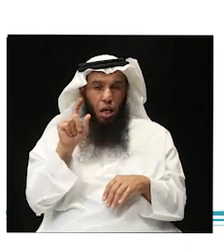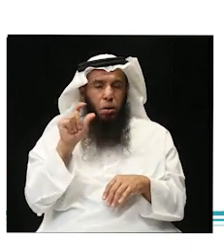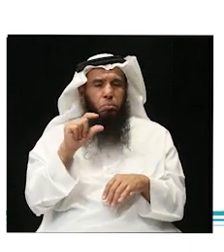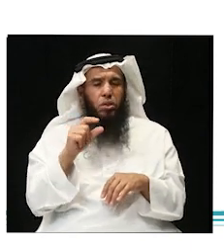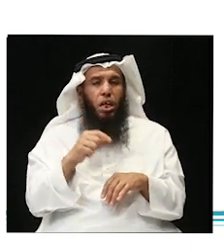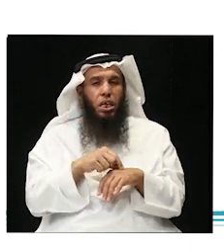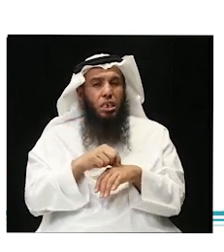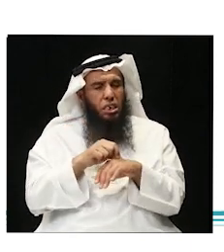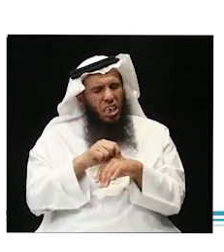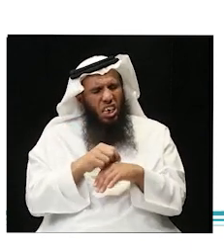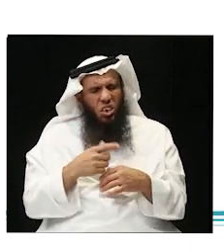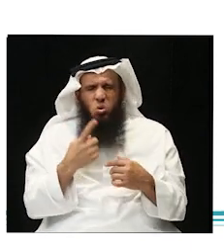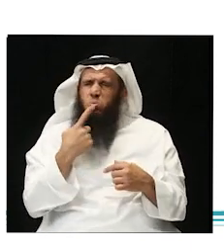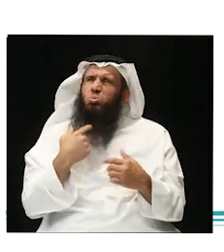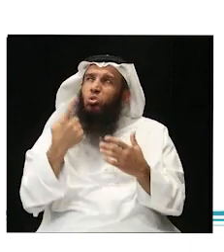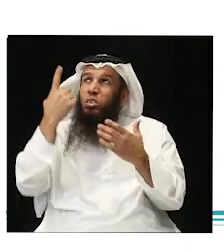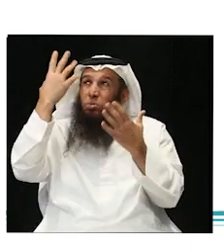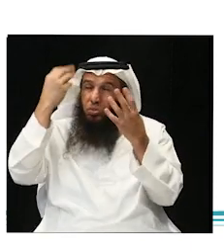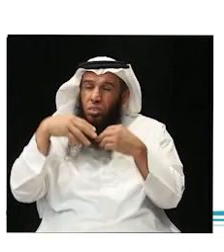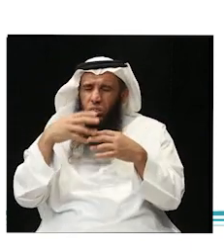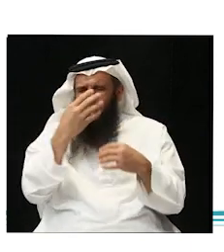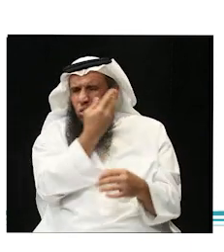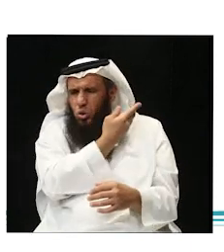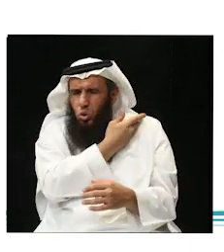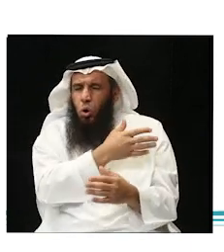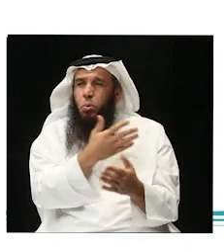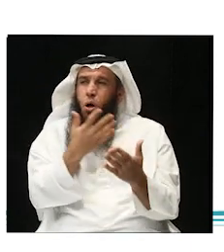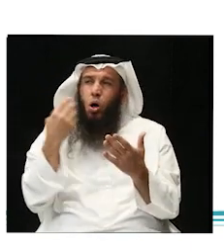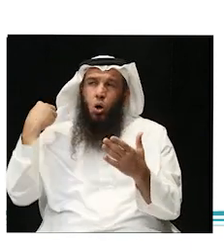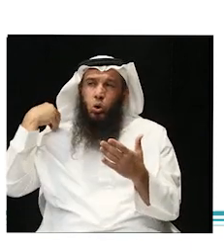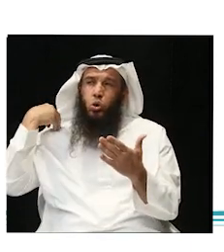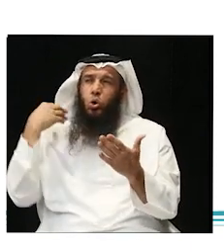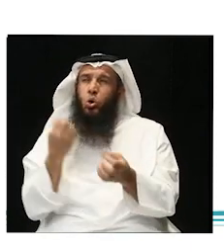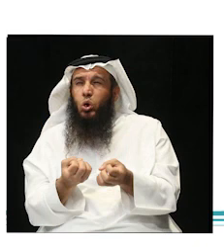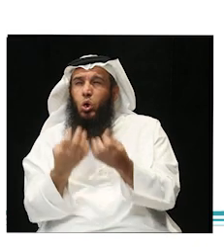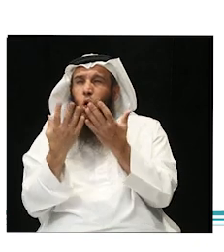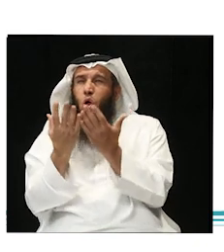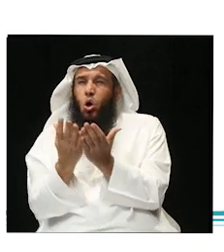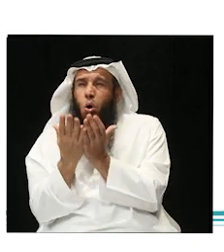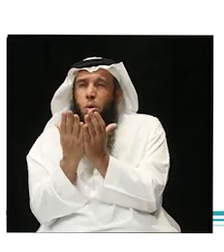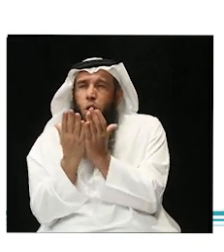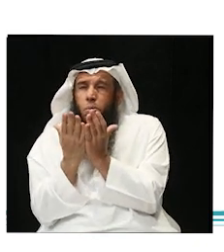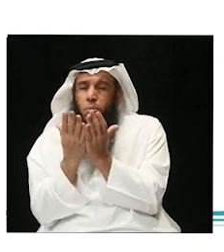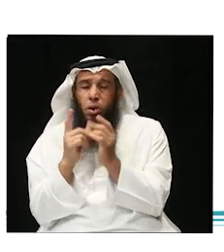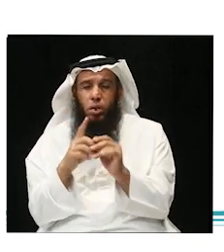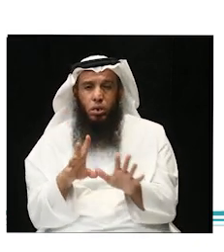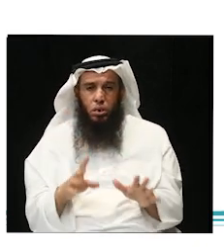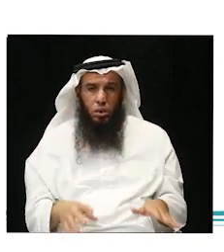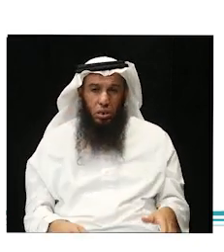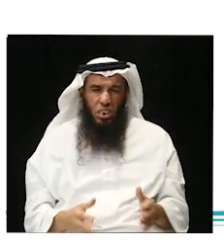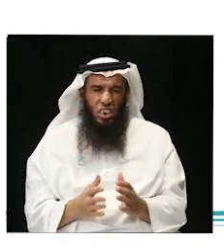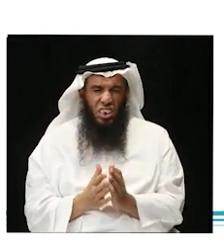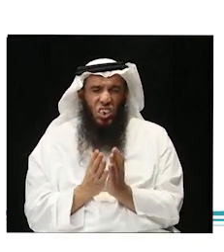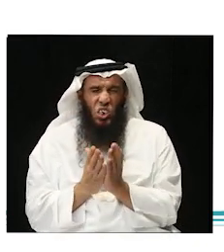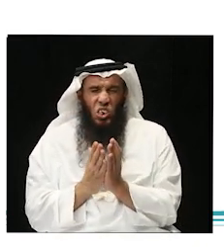عبادة قلبية، عبادة قلبية، وهي ركن من أركان العبادة. أنواع الرجاء 3: